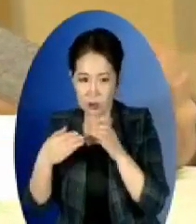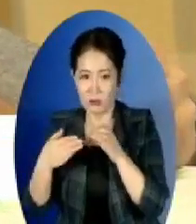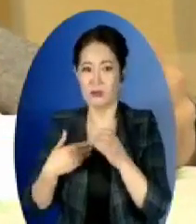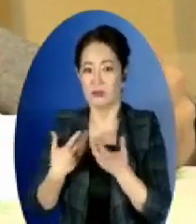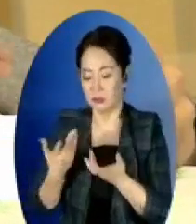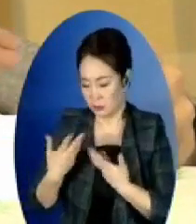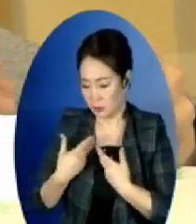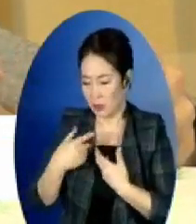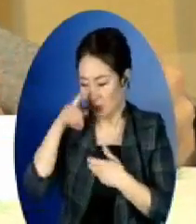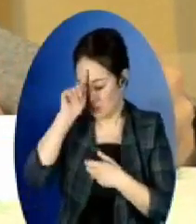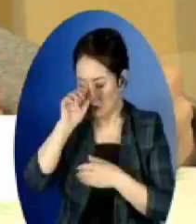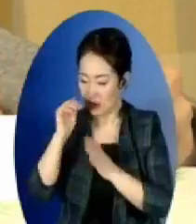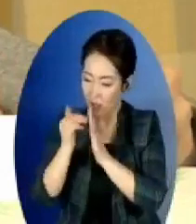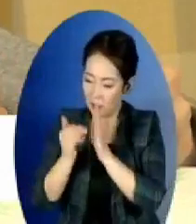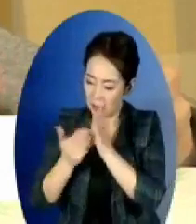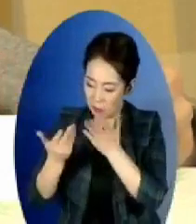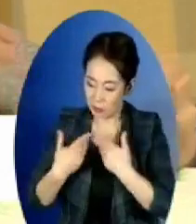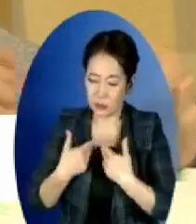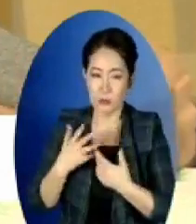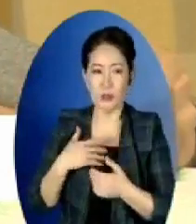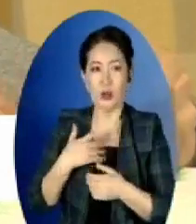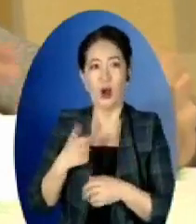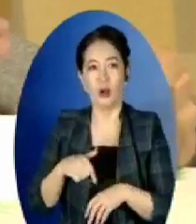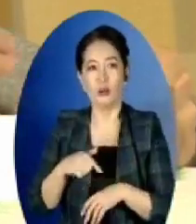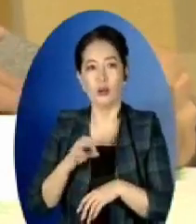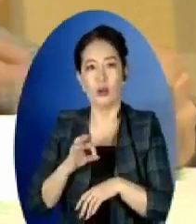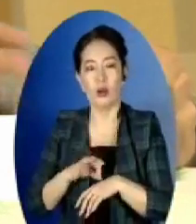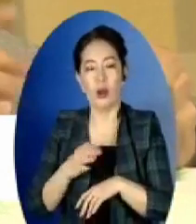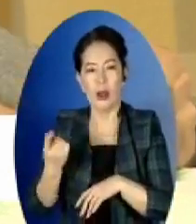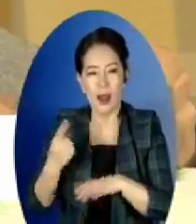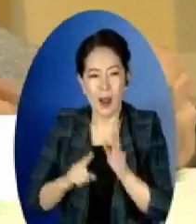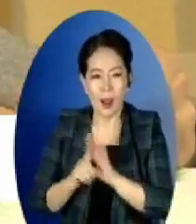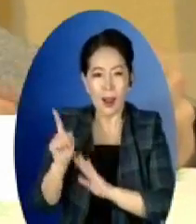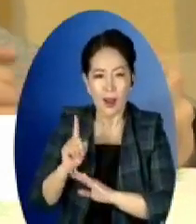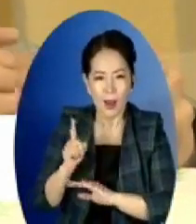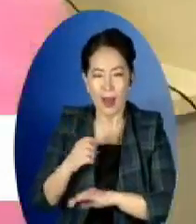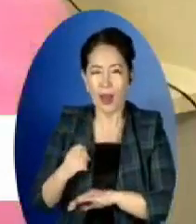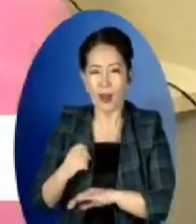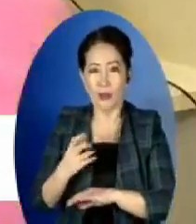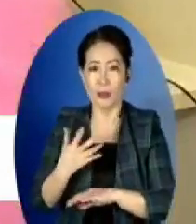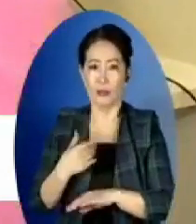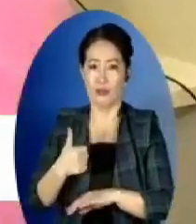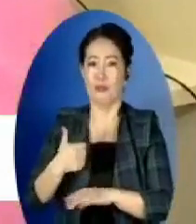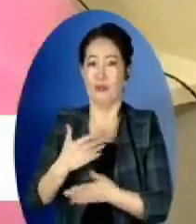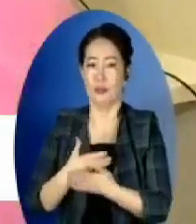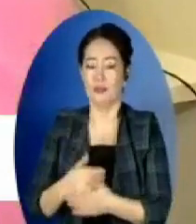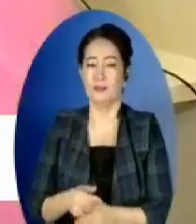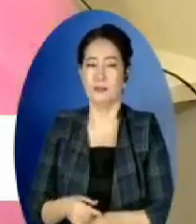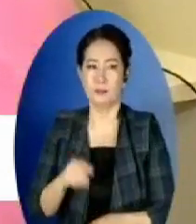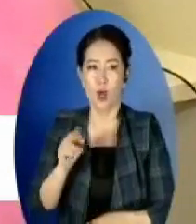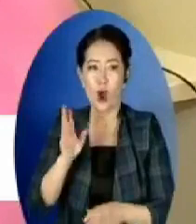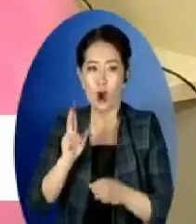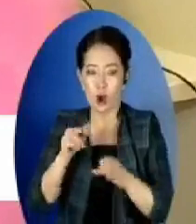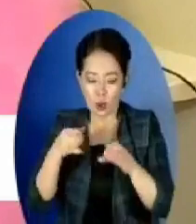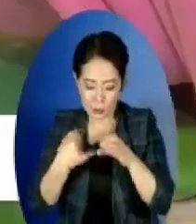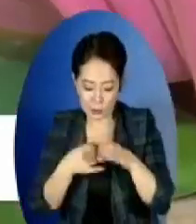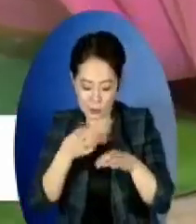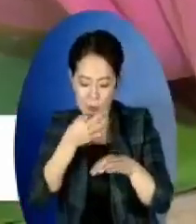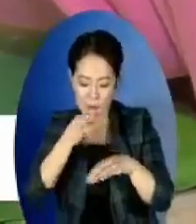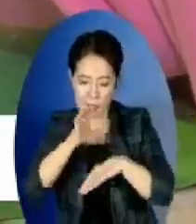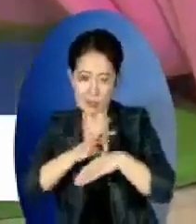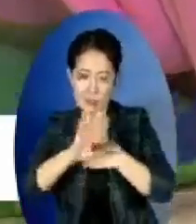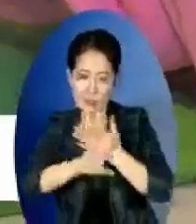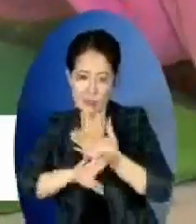одоо тайлбарлаж шинжилгээд аваад тайлбарлаж өгөх хаа одоо бол харсан гоо ирснэгээ бодвол харсан гоо тэрсэн байна. Коронавирусаас урьдчилан